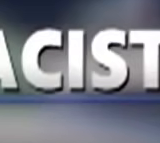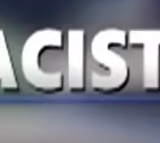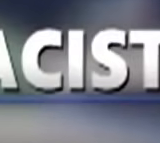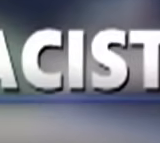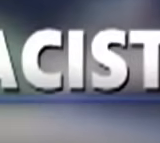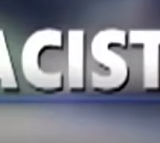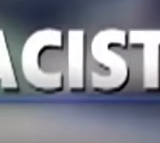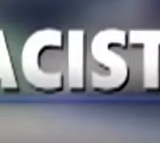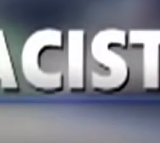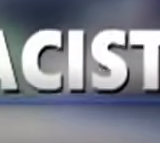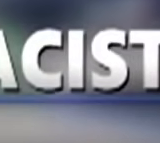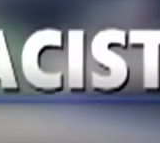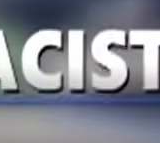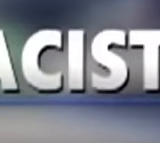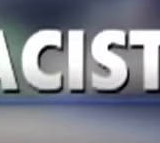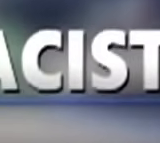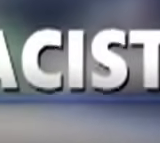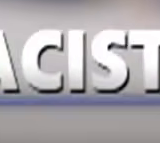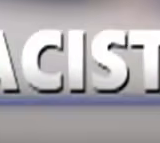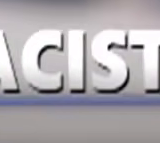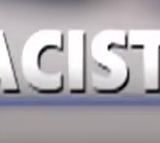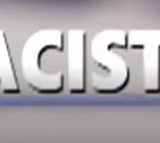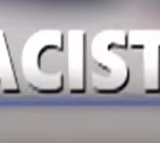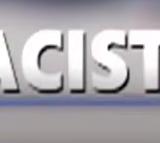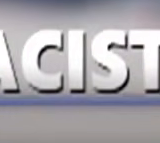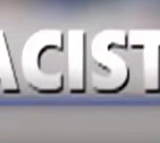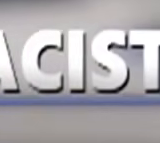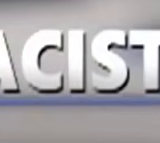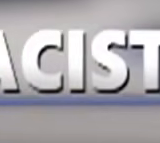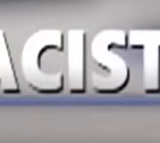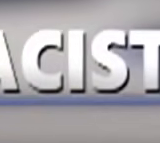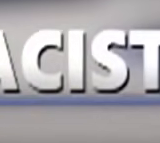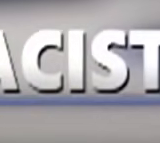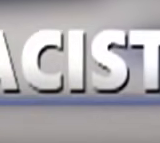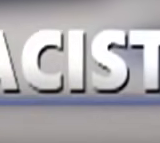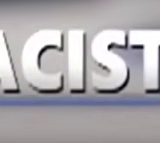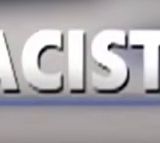Ibigay mo kasi nagbibideo na si ma'am.